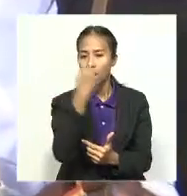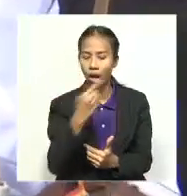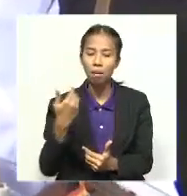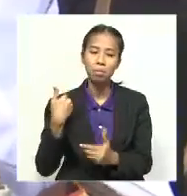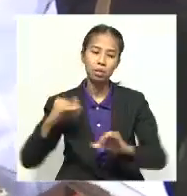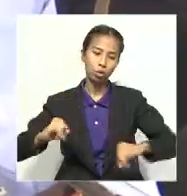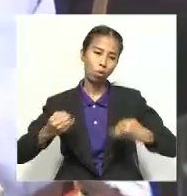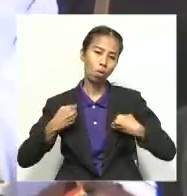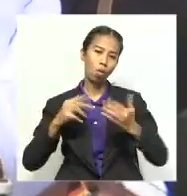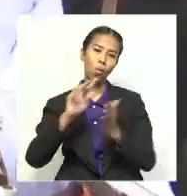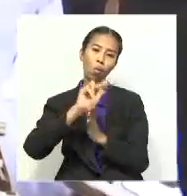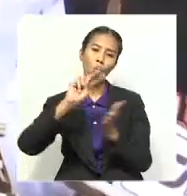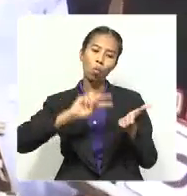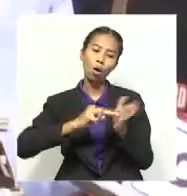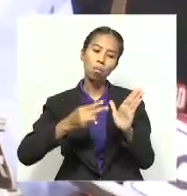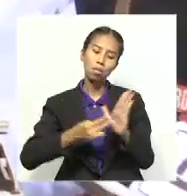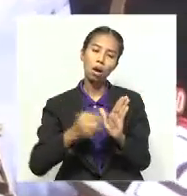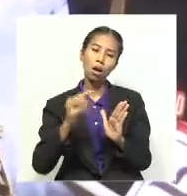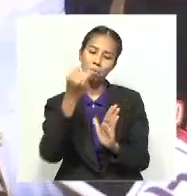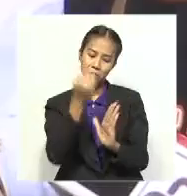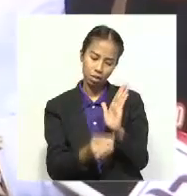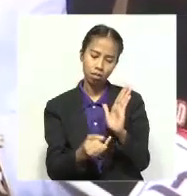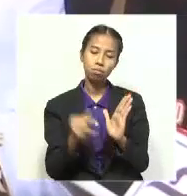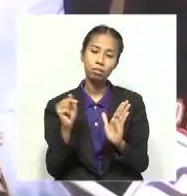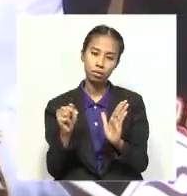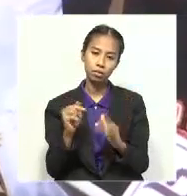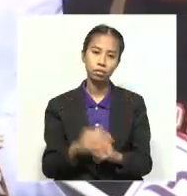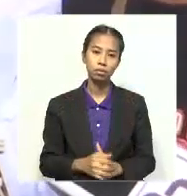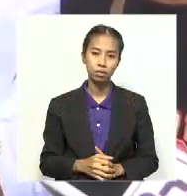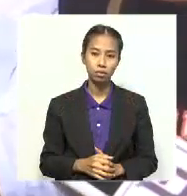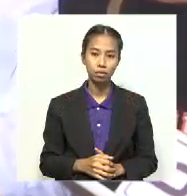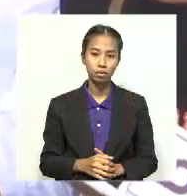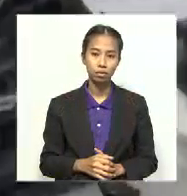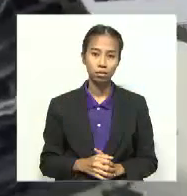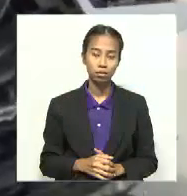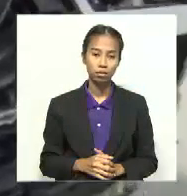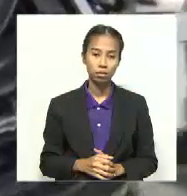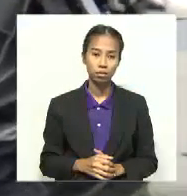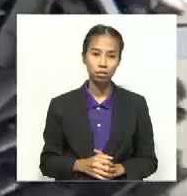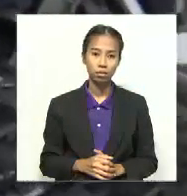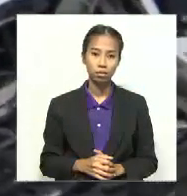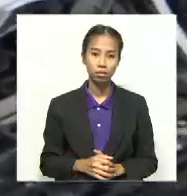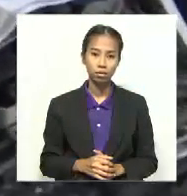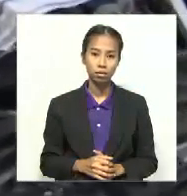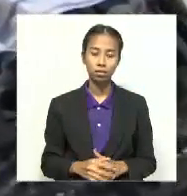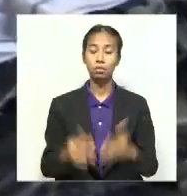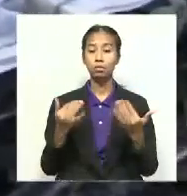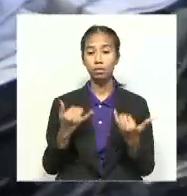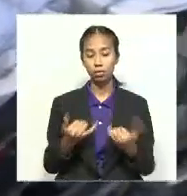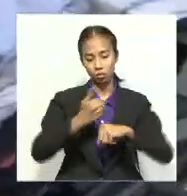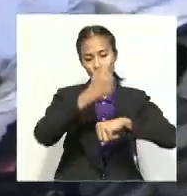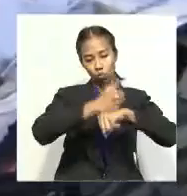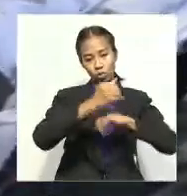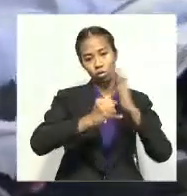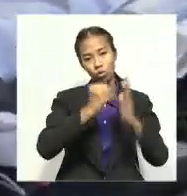บครองขณะนี้ที่นำเข้ามาจากต่างประเทศถือว่าผิดกฎหมายทั้งหมดครับ ทางด้านของผู้ว่าราชการจังหวัดสมุทรปรา